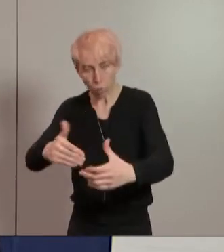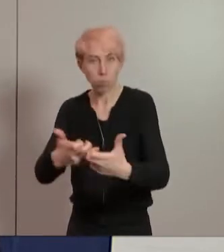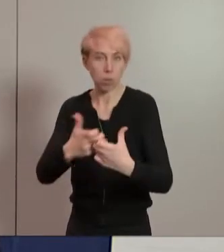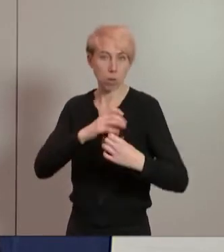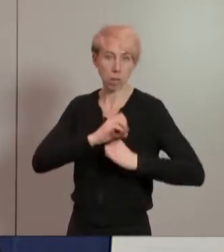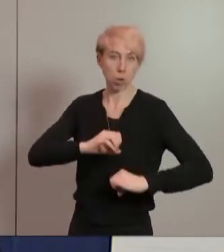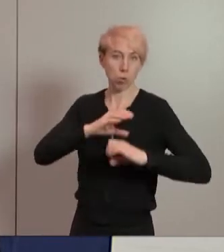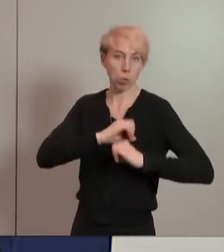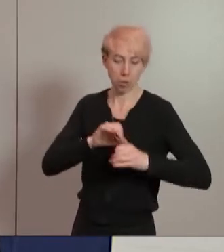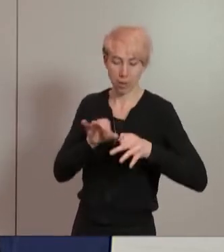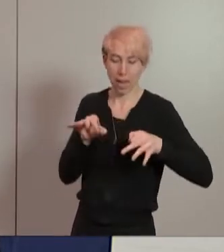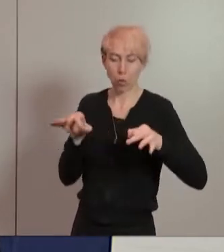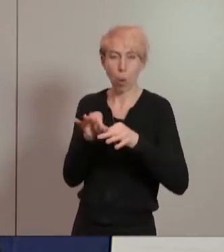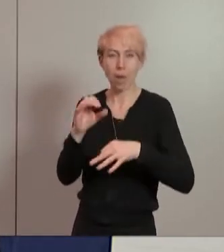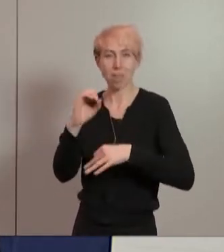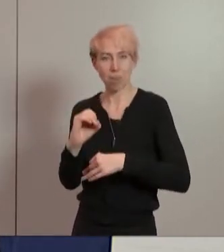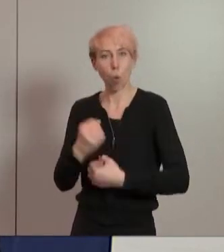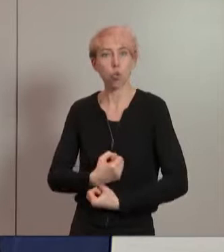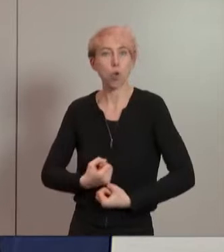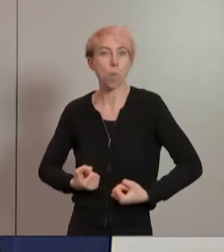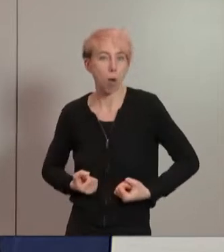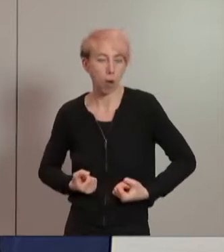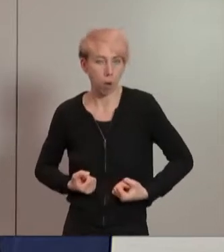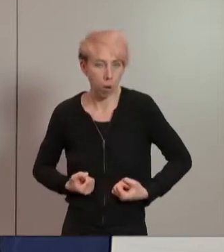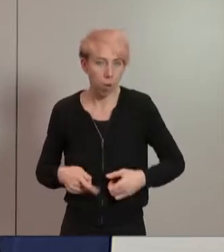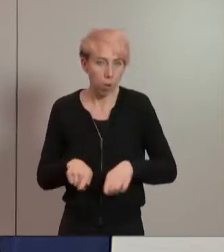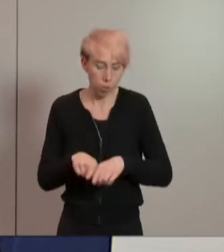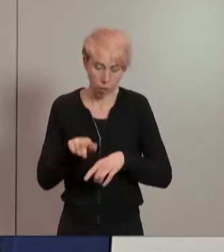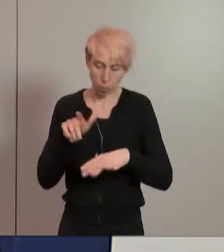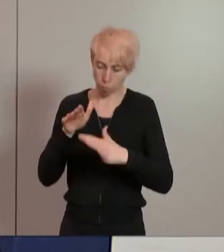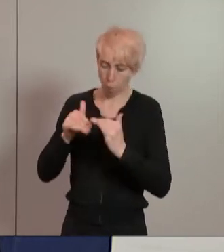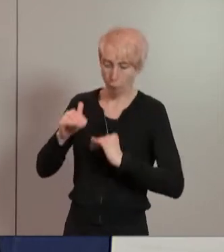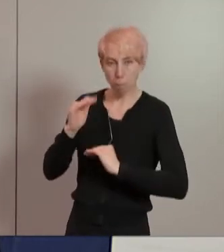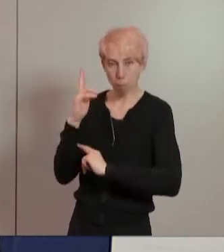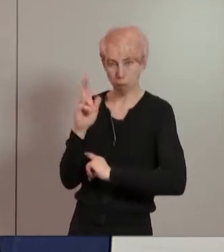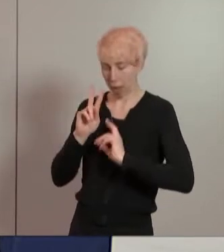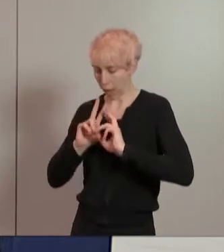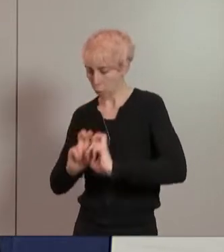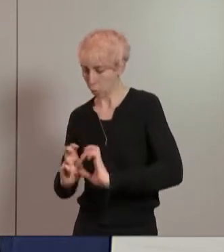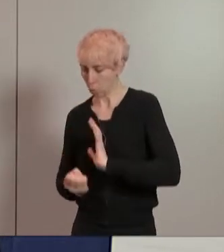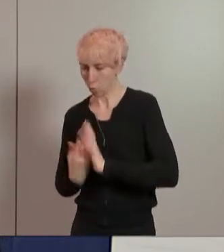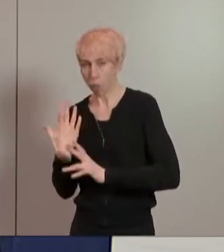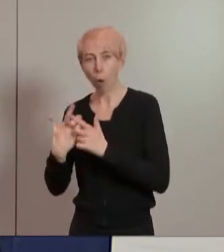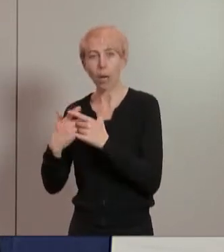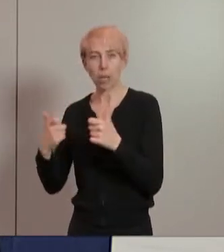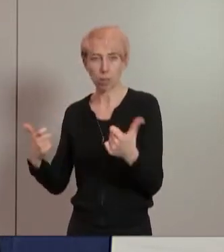l'expérimentation territoire zéro chômeur, et puis le programmation et le lancement des études pour les nouveaux équipements